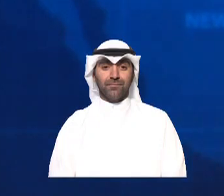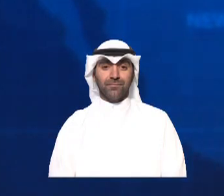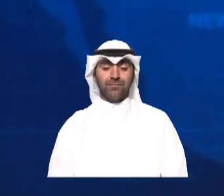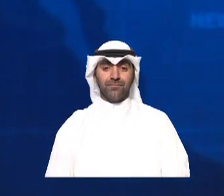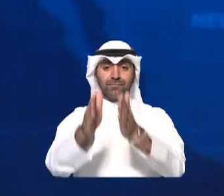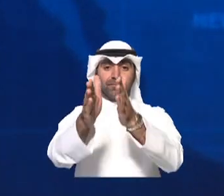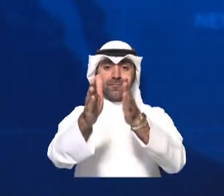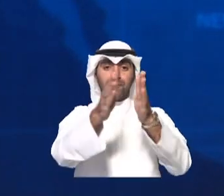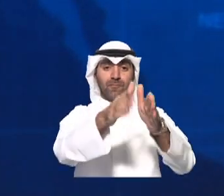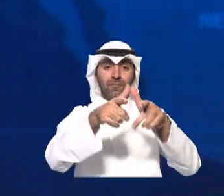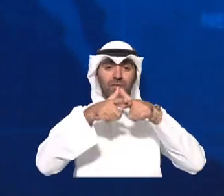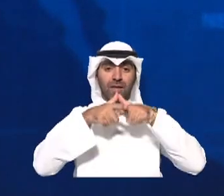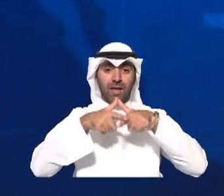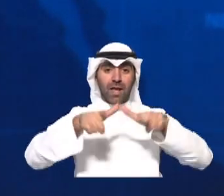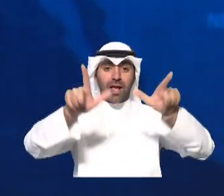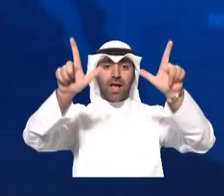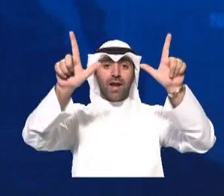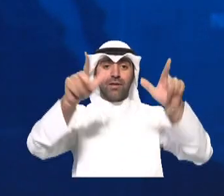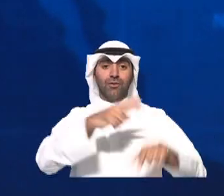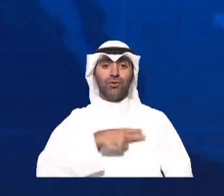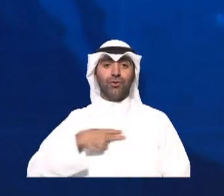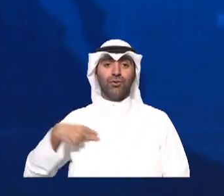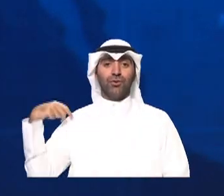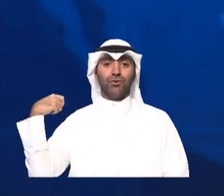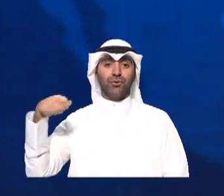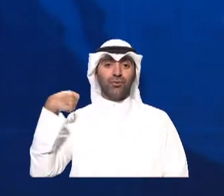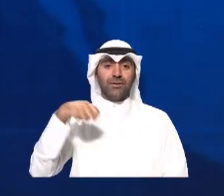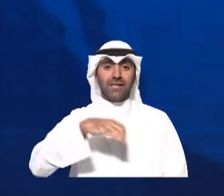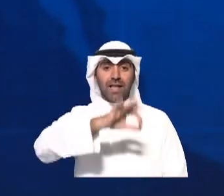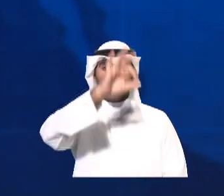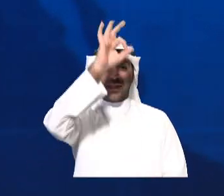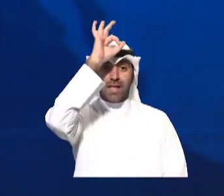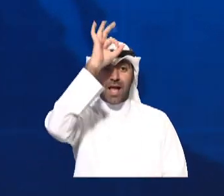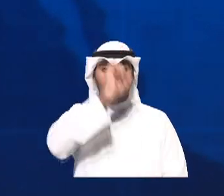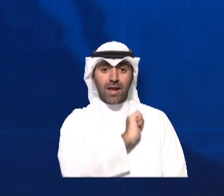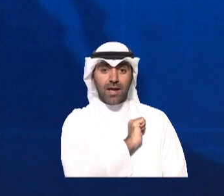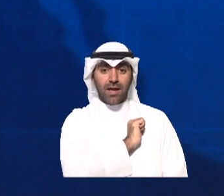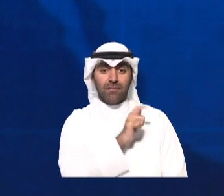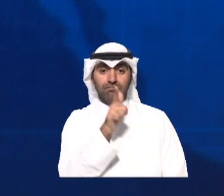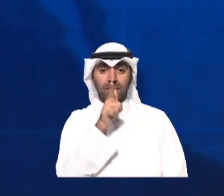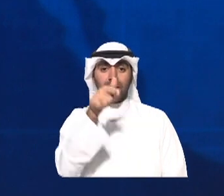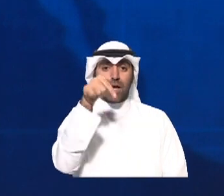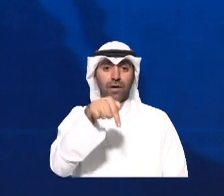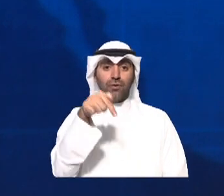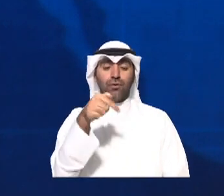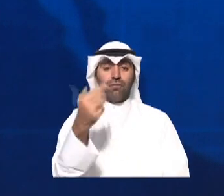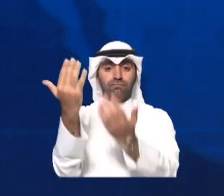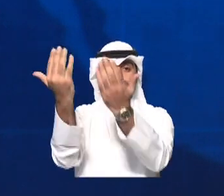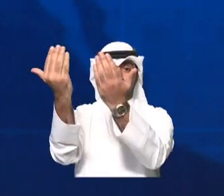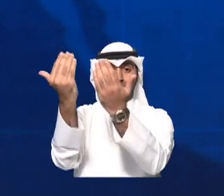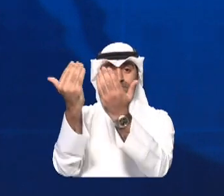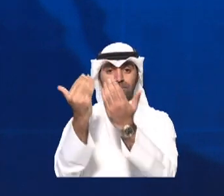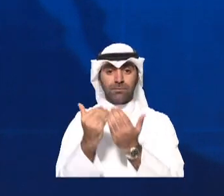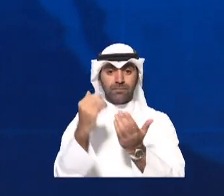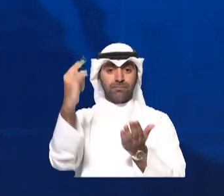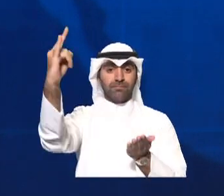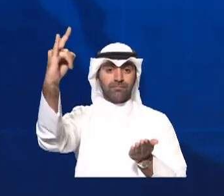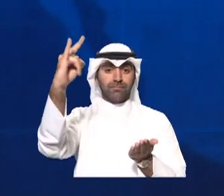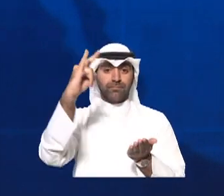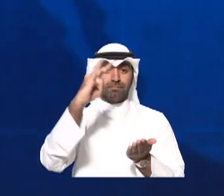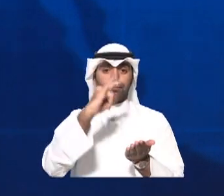أعلنت وزارة الداخلية أنه سيتم دفن رفات 7 من شهداء الوطن عصر اليوم، وذلك في